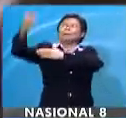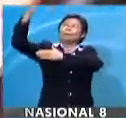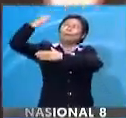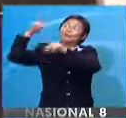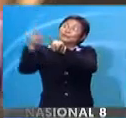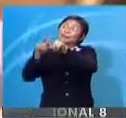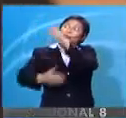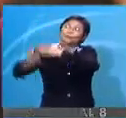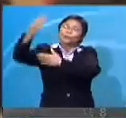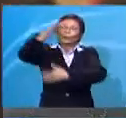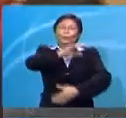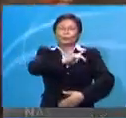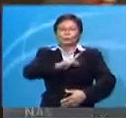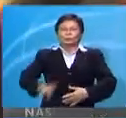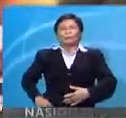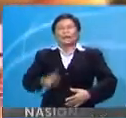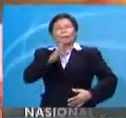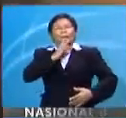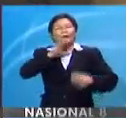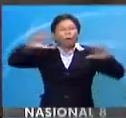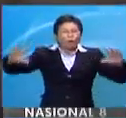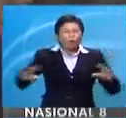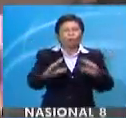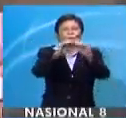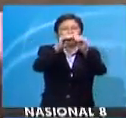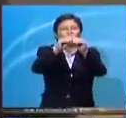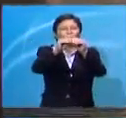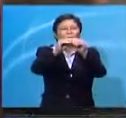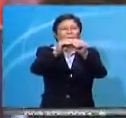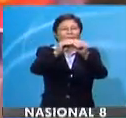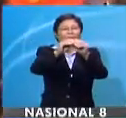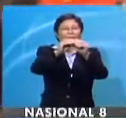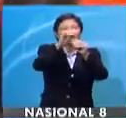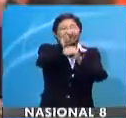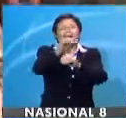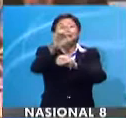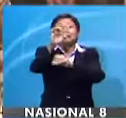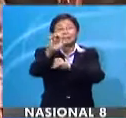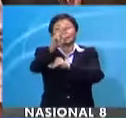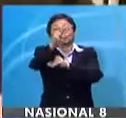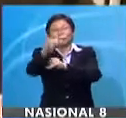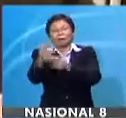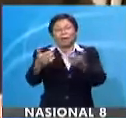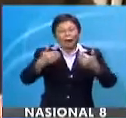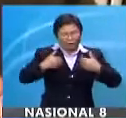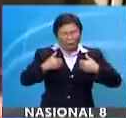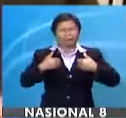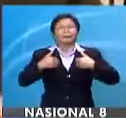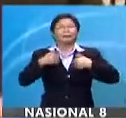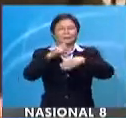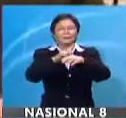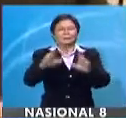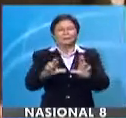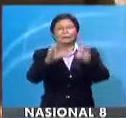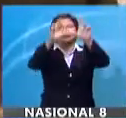Dan baginda bertitah pada Forum Kepimpinan ASEAN ke-12 sempena Sidang Kemuncak ASEAN ke-26 yang turut diadakan di KLCC